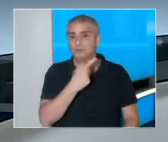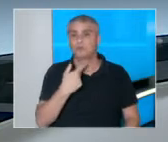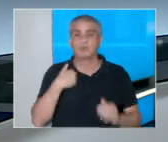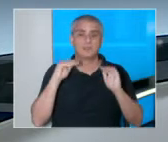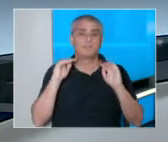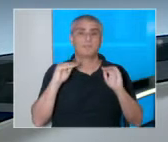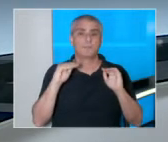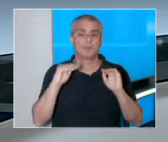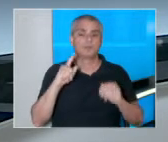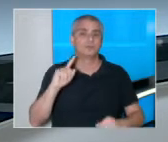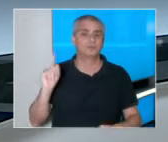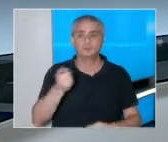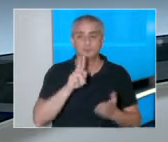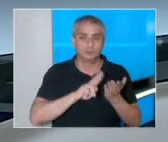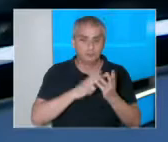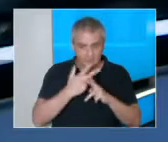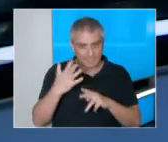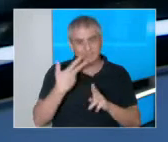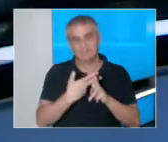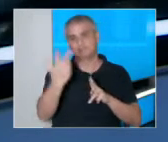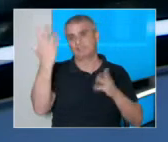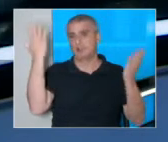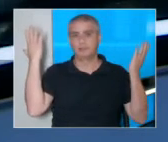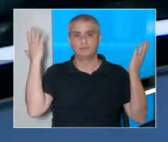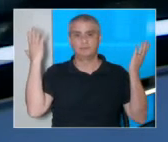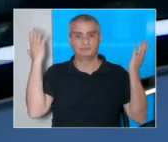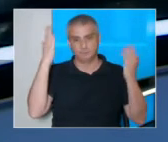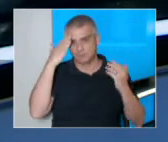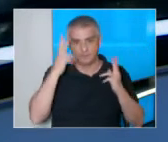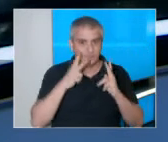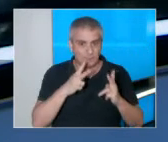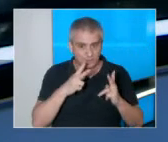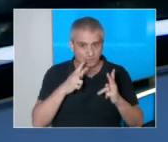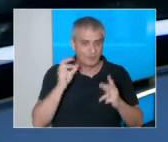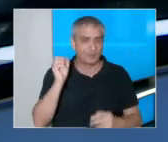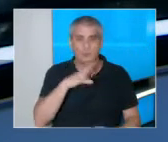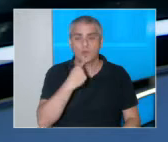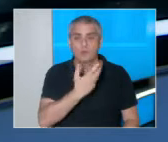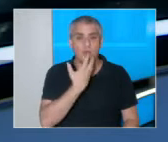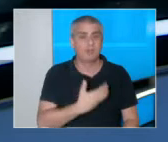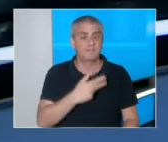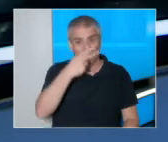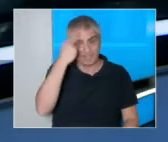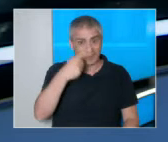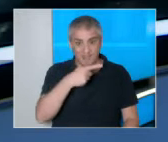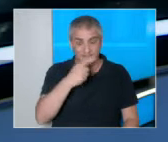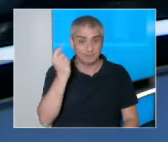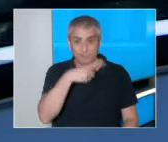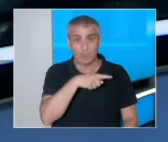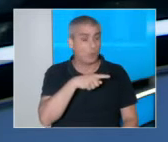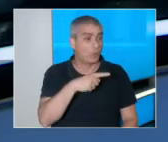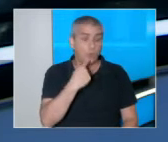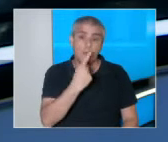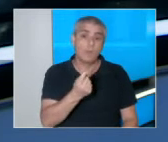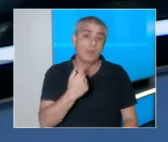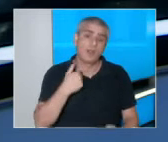מאחל שכל מי שזכאי יצא באמת זכאי. אתה מכיר את הבדיחה הזאת שהגיעו, אמרו לרב קניבסקי, הגיע אחד העסקנים,